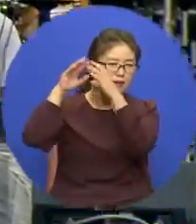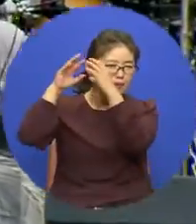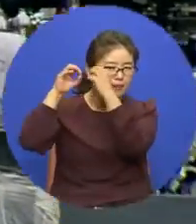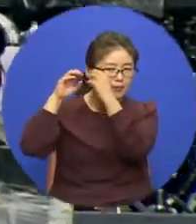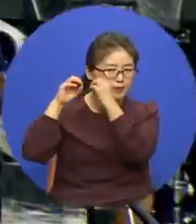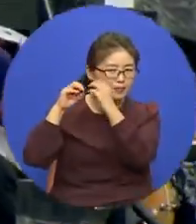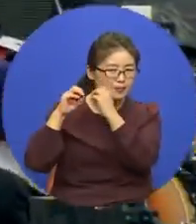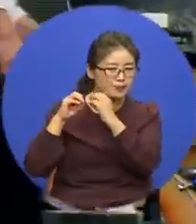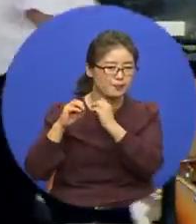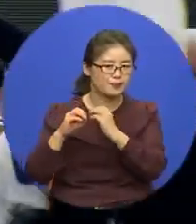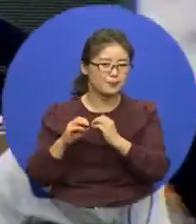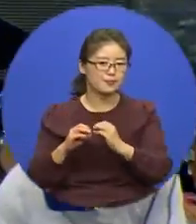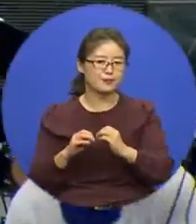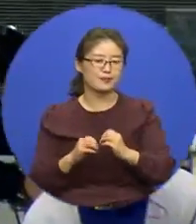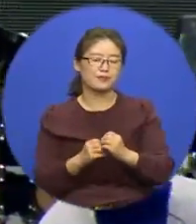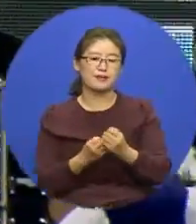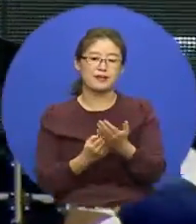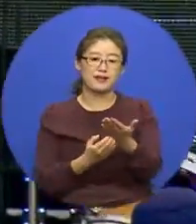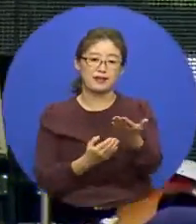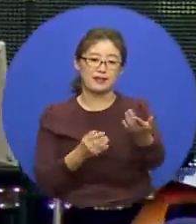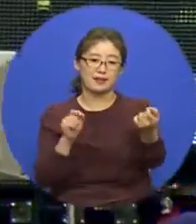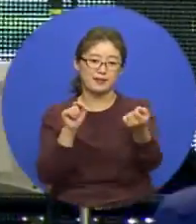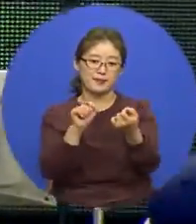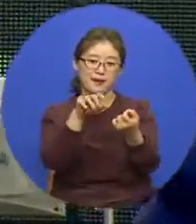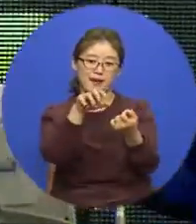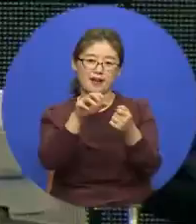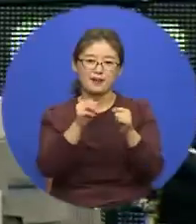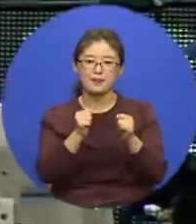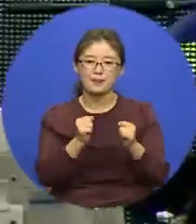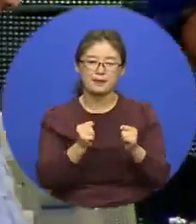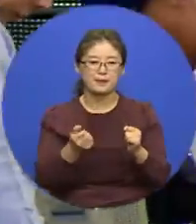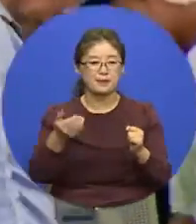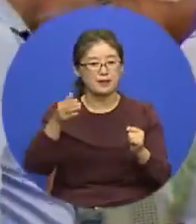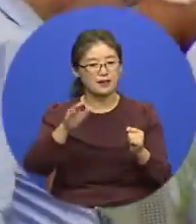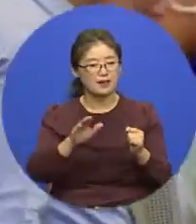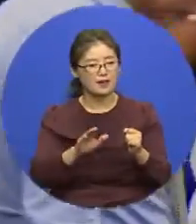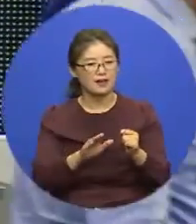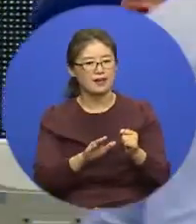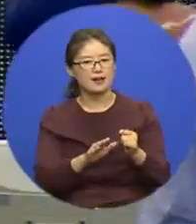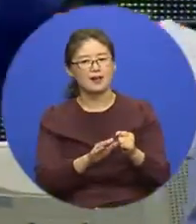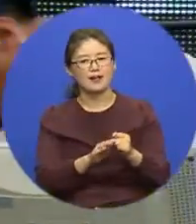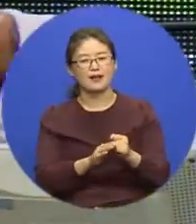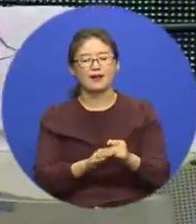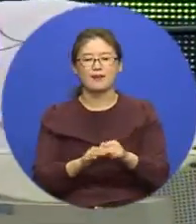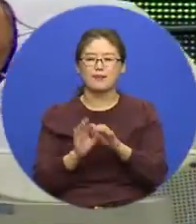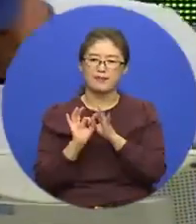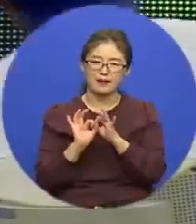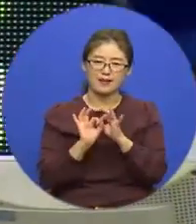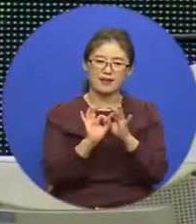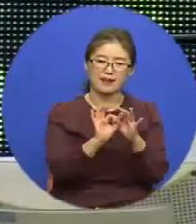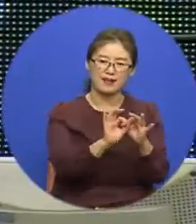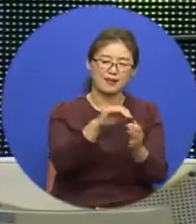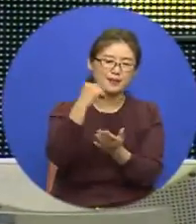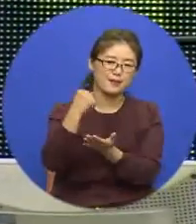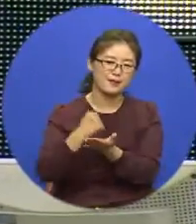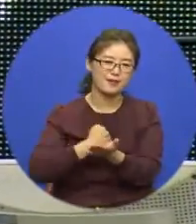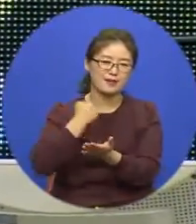속삭이는 그대 옆에 머리지만 이토록 아쉬워.